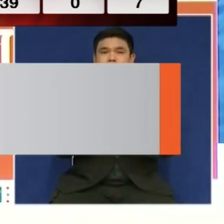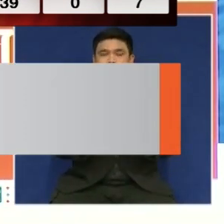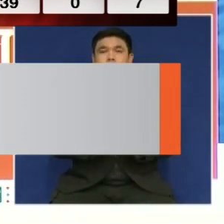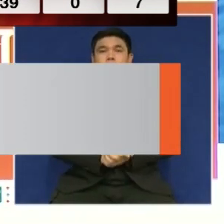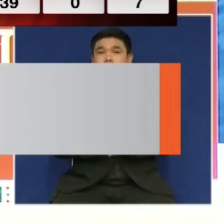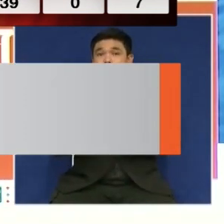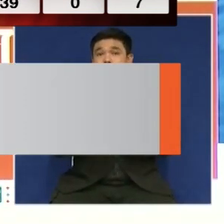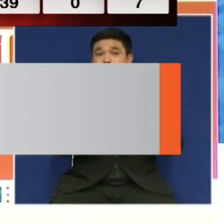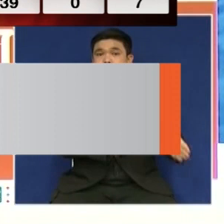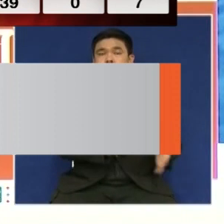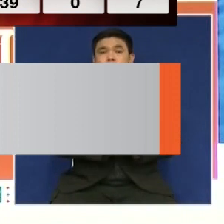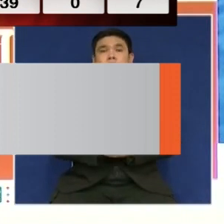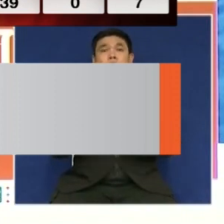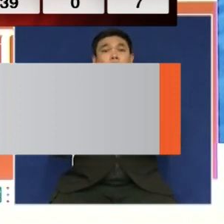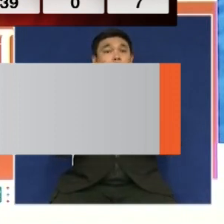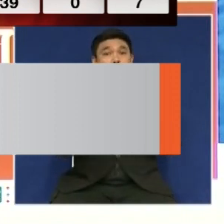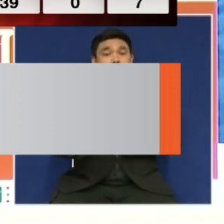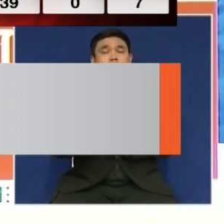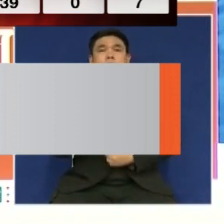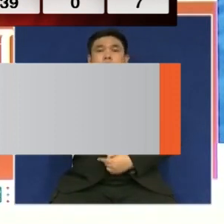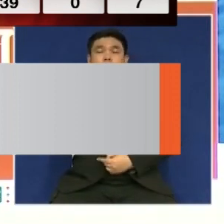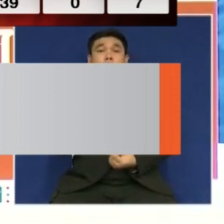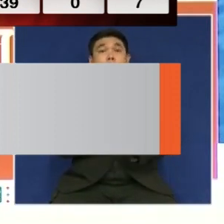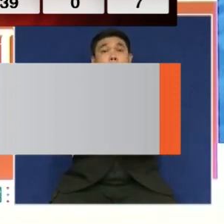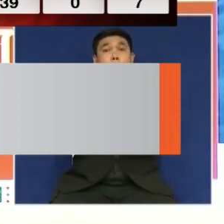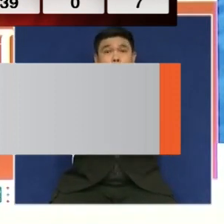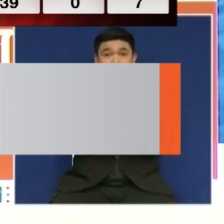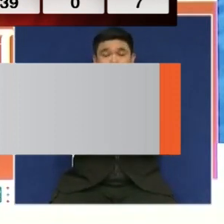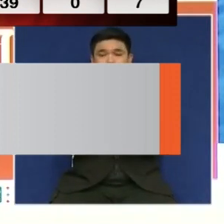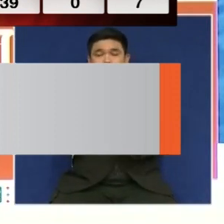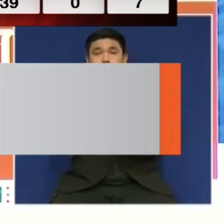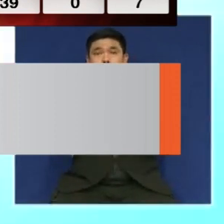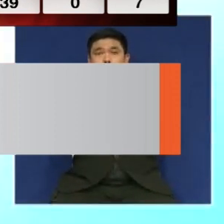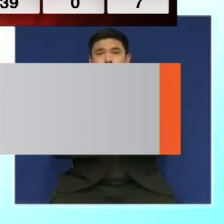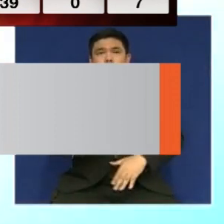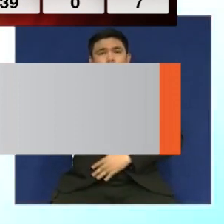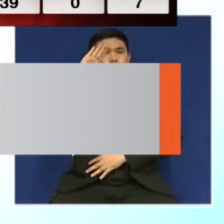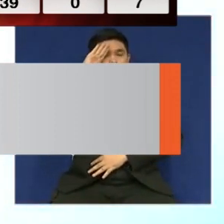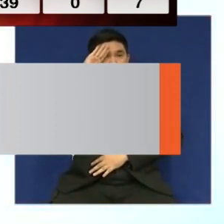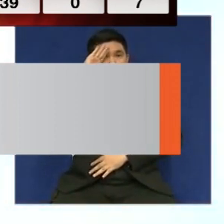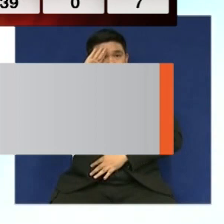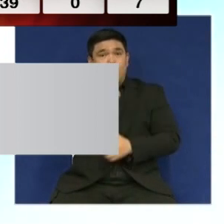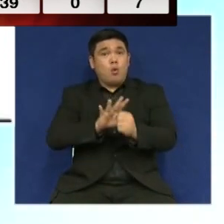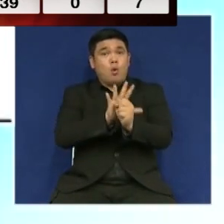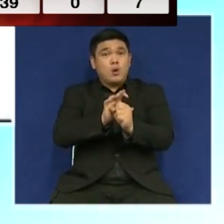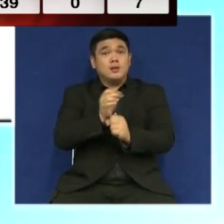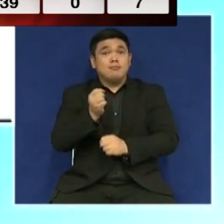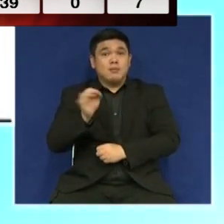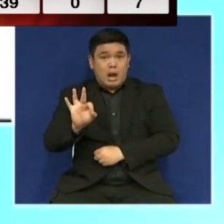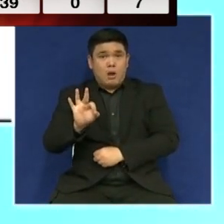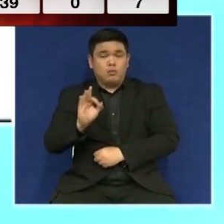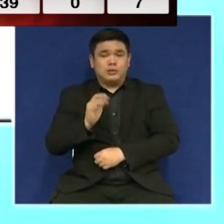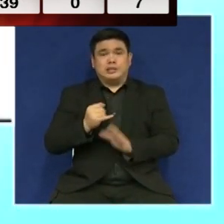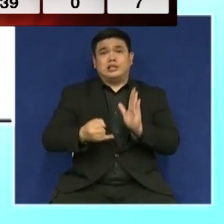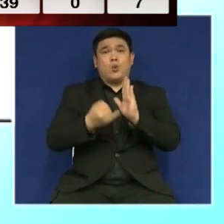ณีหนึ่งก็เป็นเรื่องของการที่เราพบผู้ป่วยนะครับหรือผู้ติดเชื้อเพิ่มเติม